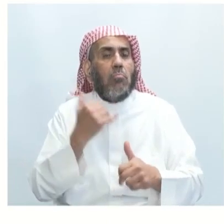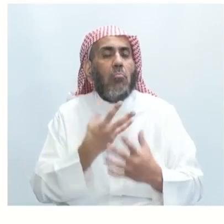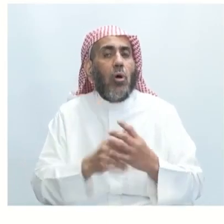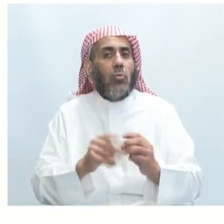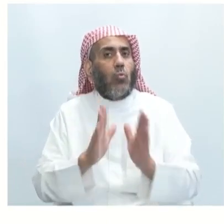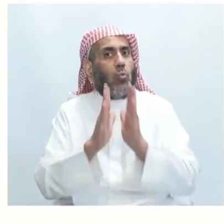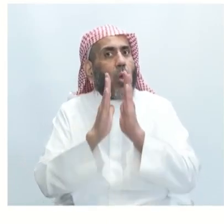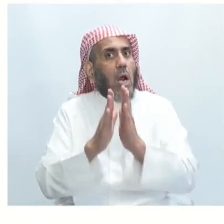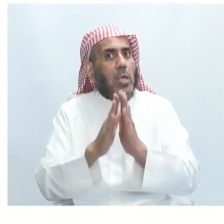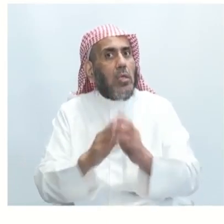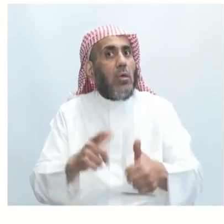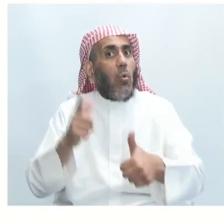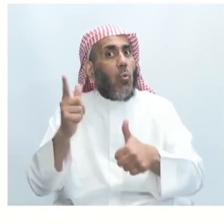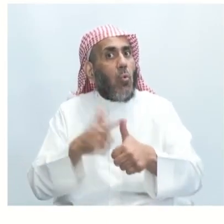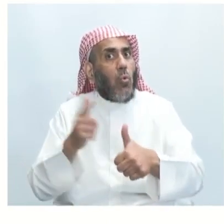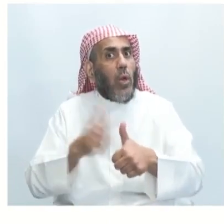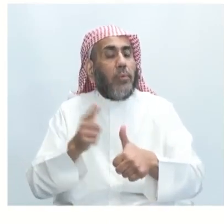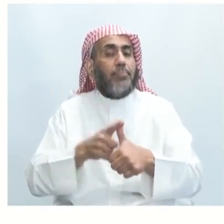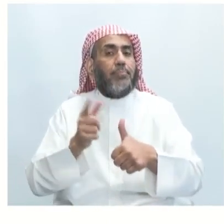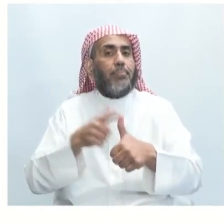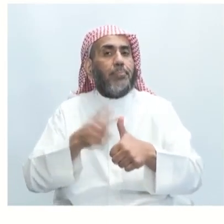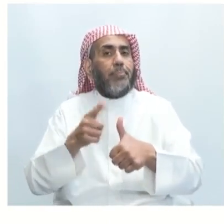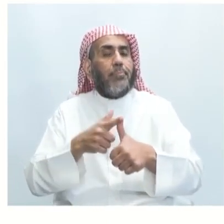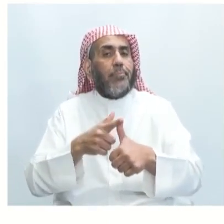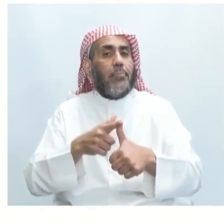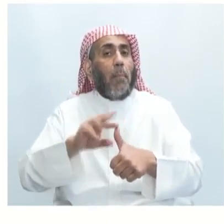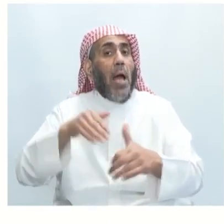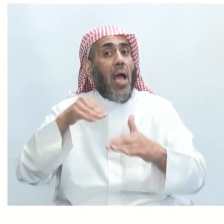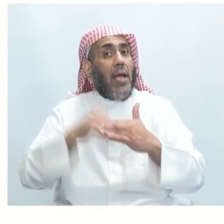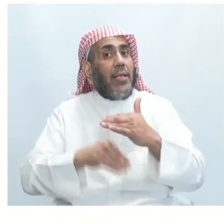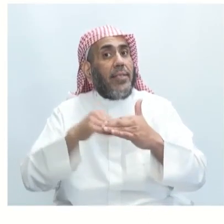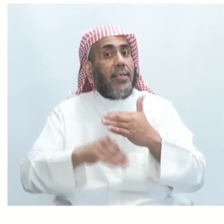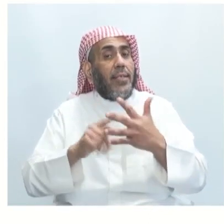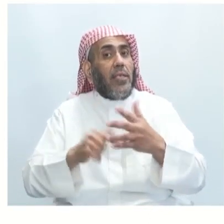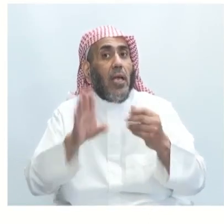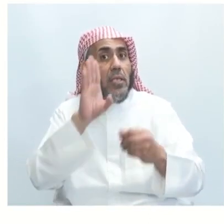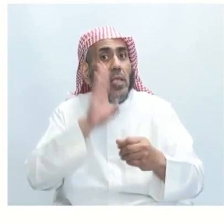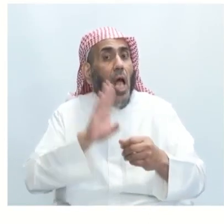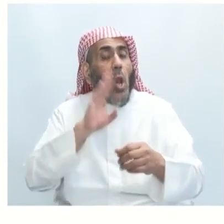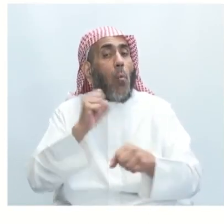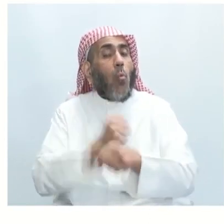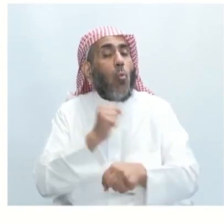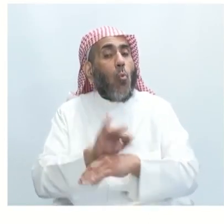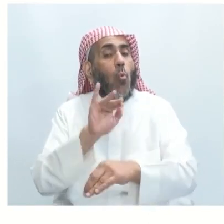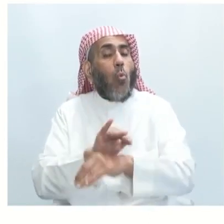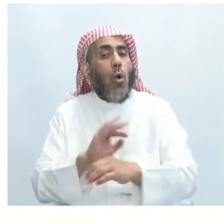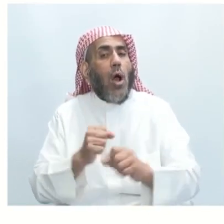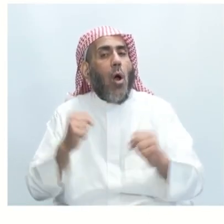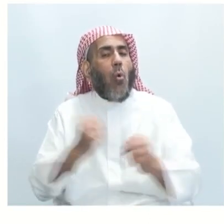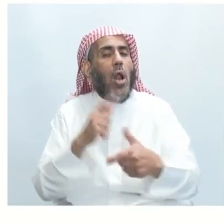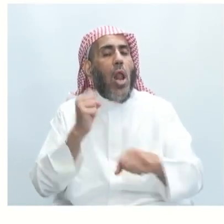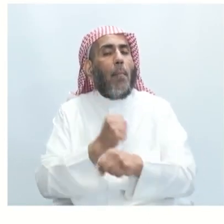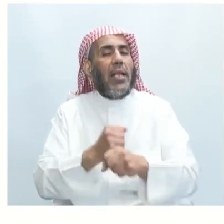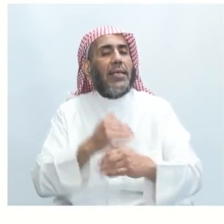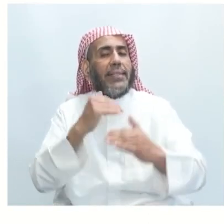ان نركز اولى ما يندرج تحت التعلم او عمليه التعلم اولى العمليات التي